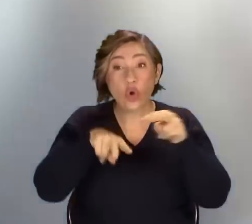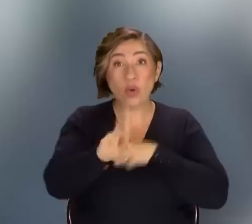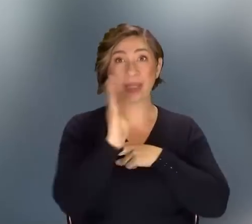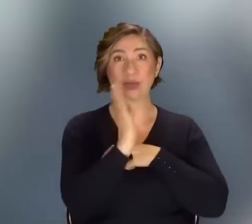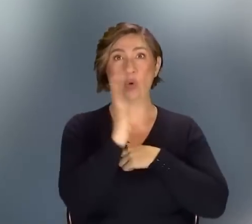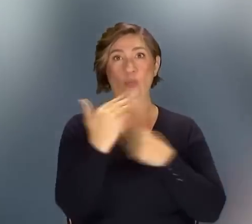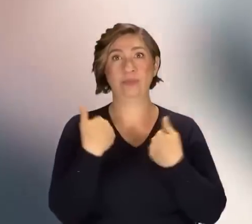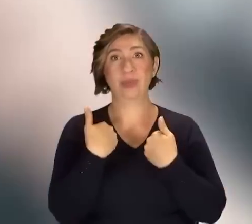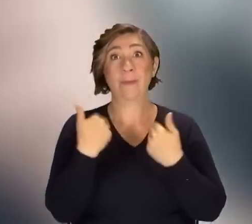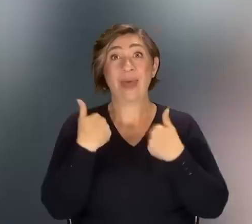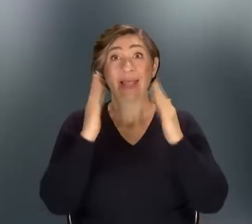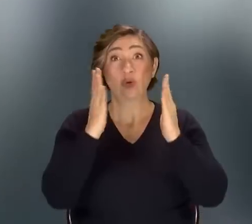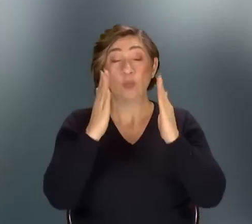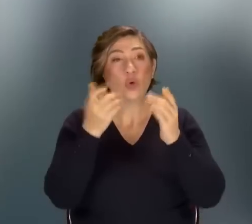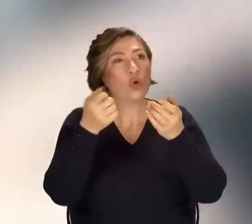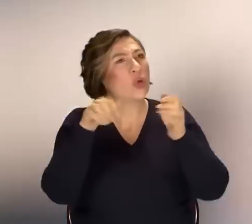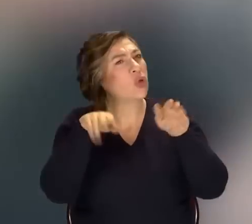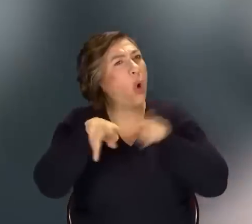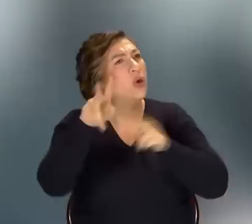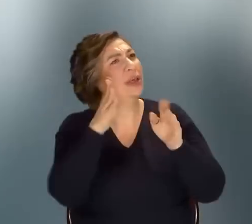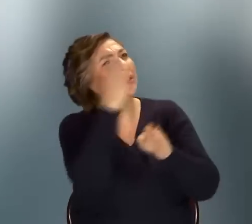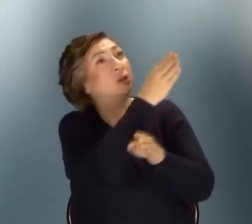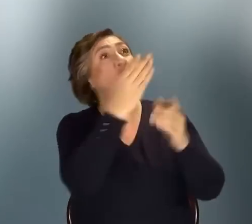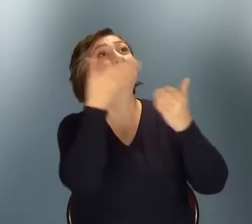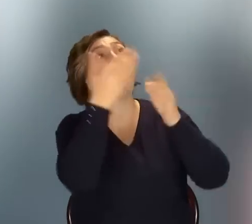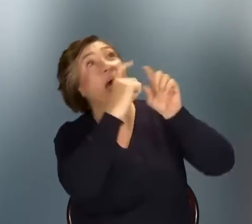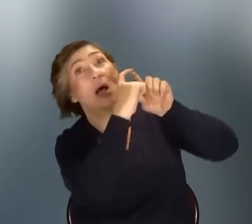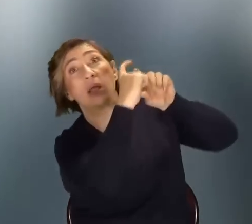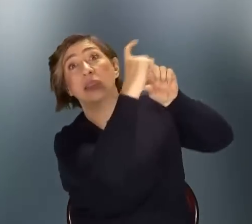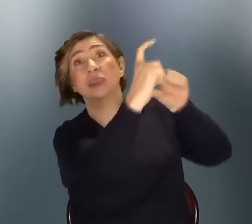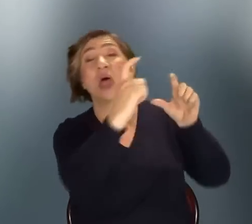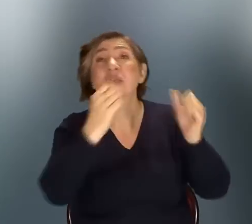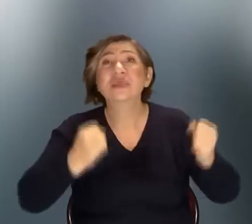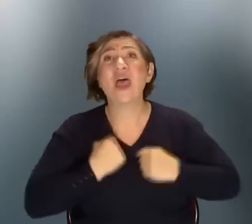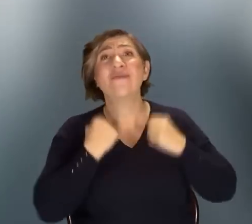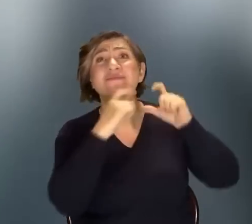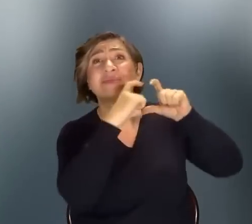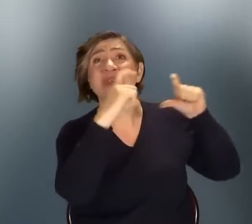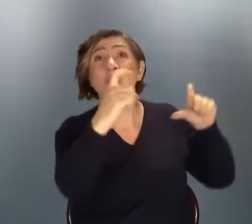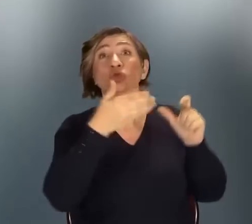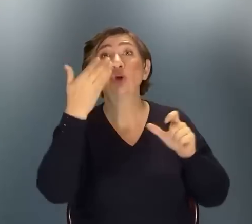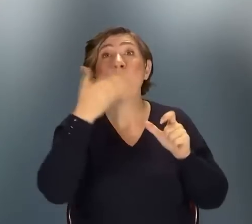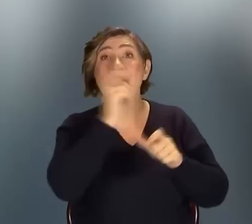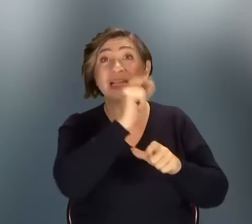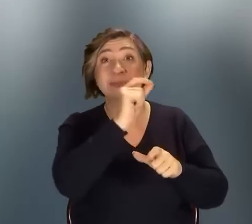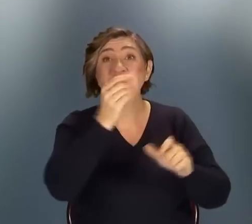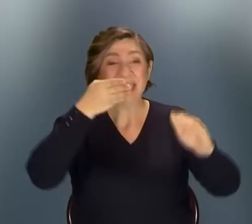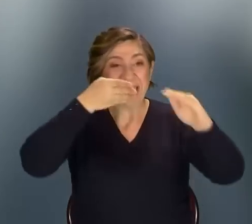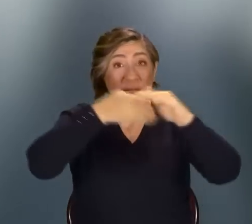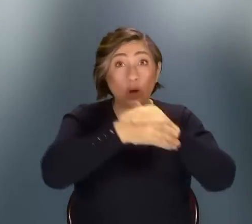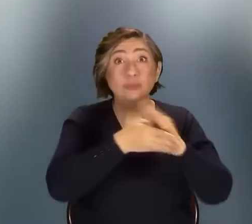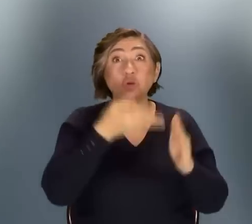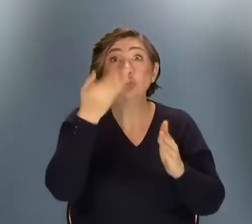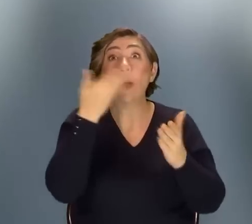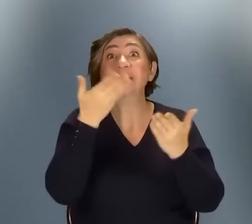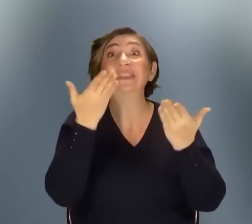Yollardayım ben. Ben gidiyorum. Yolun kenarına kocaman oraya çorba yazmış. Hayvan gibi toteme çorba yazmış. İçeri giriyorum.